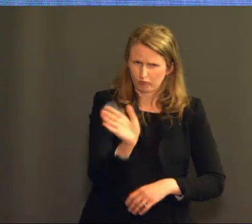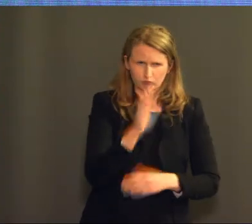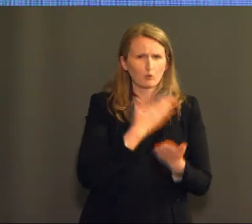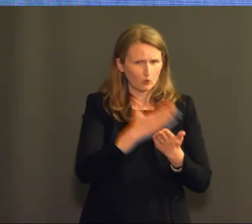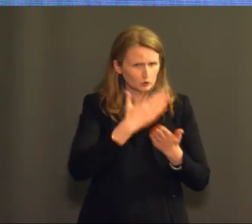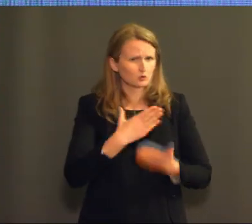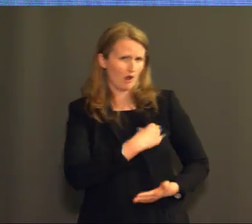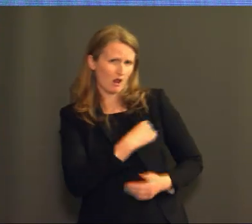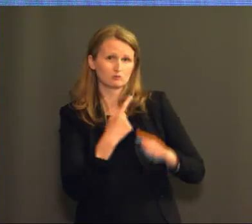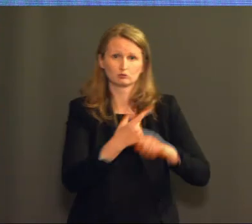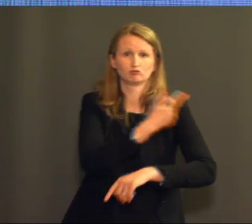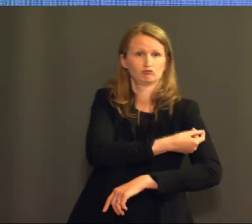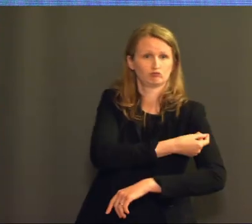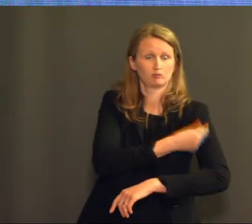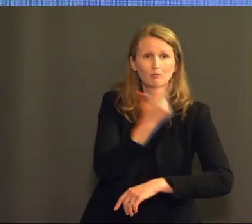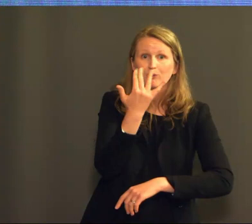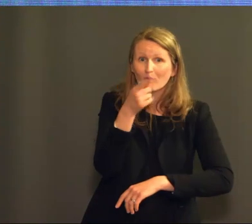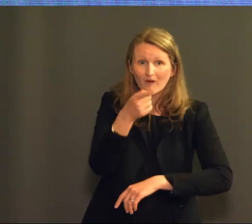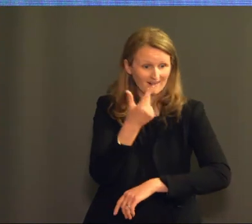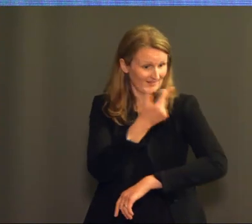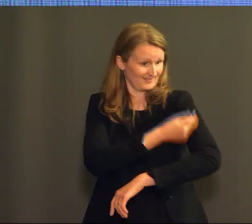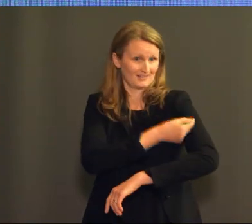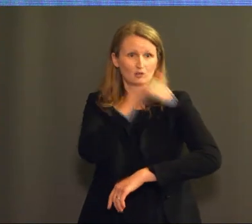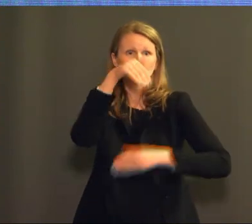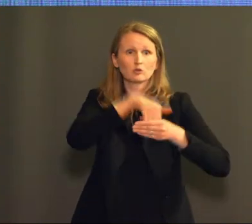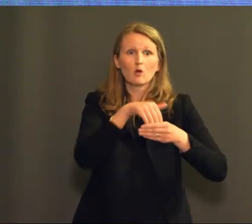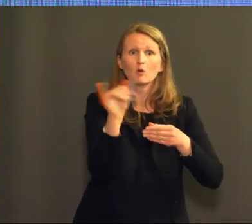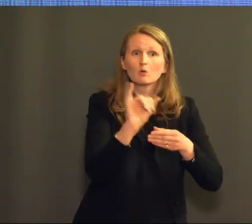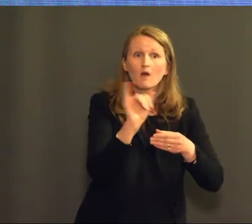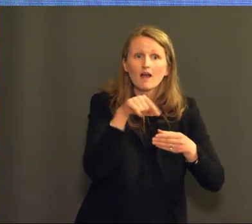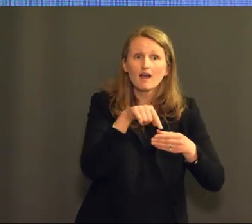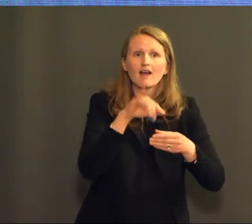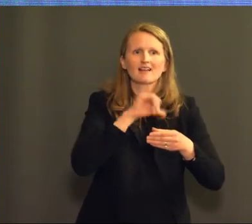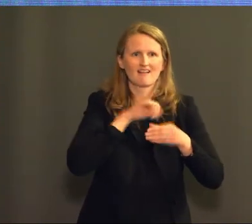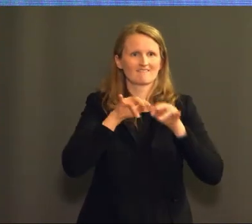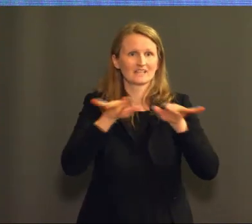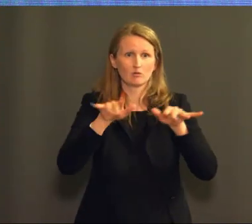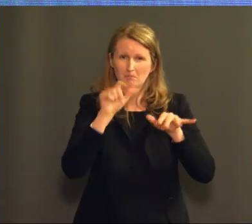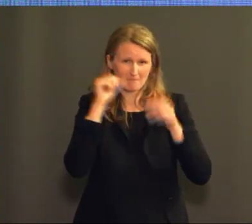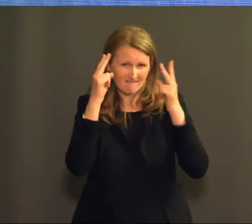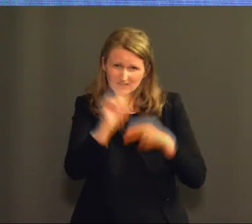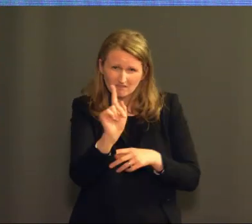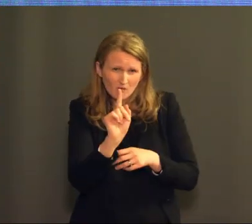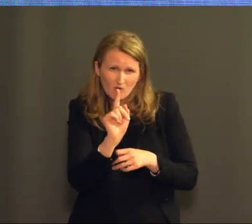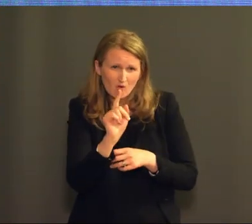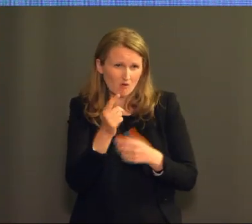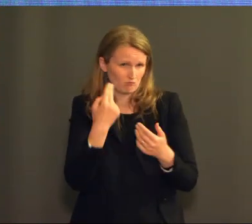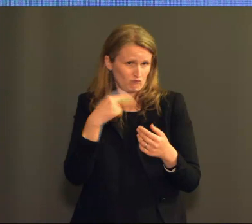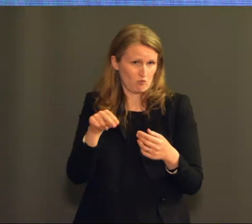vivant et les composants du vaccin sont décomposés très rapidement après injection.